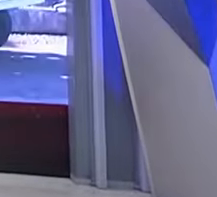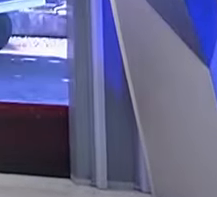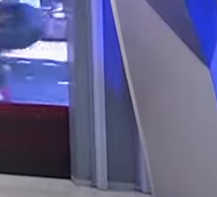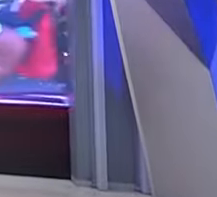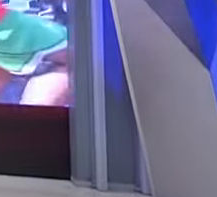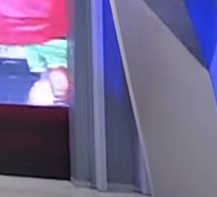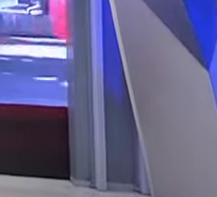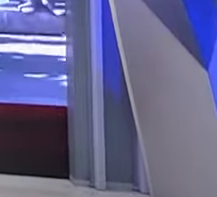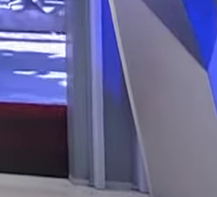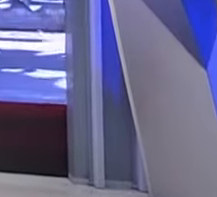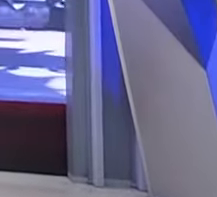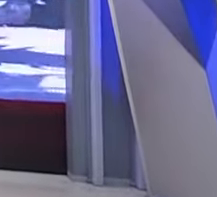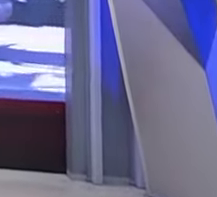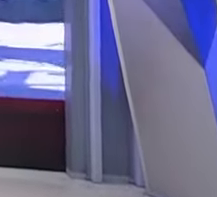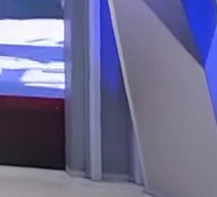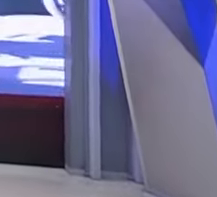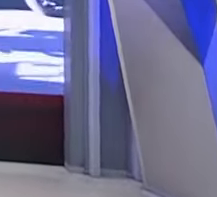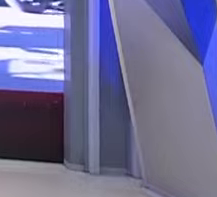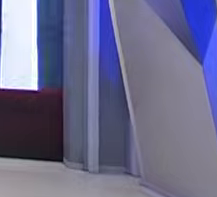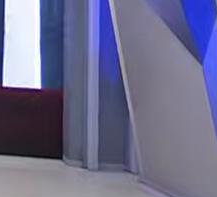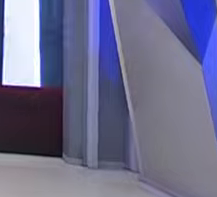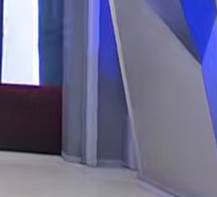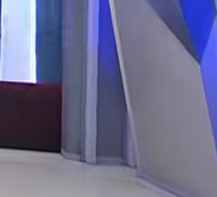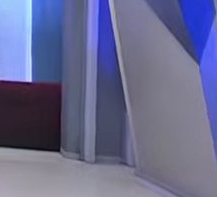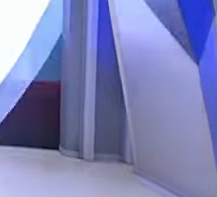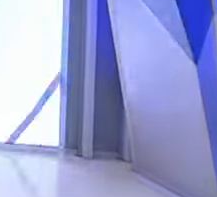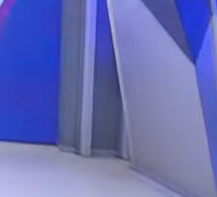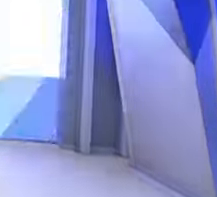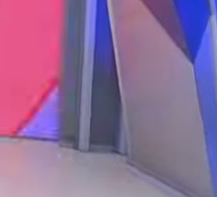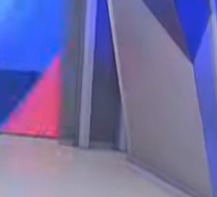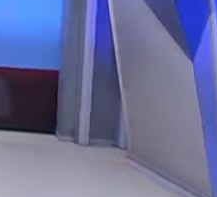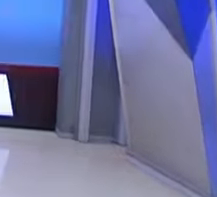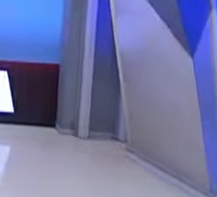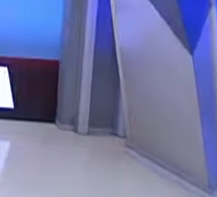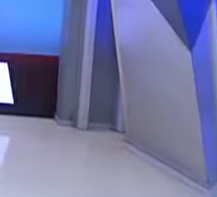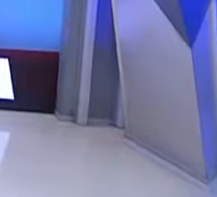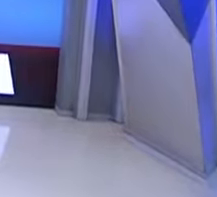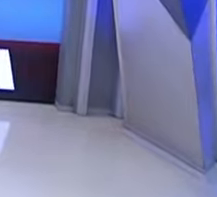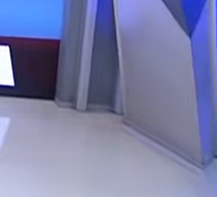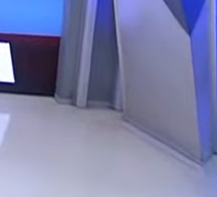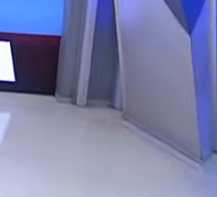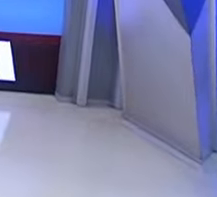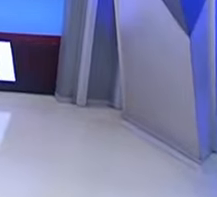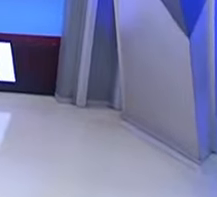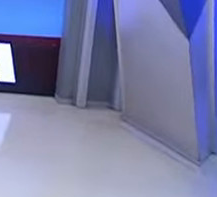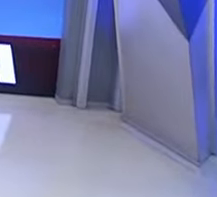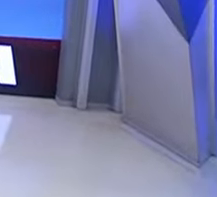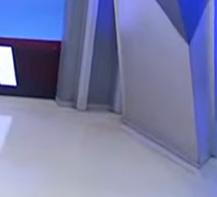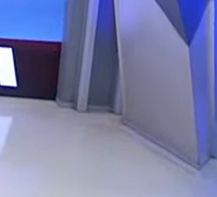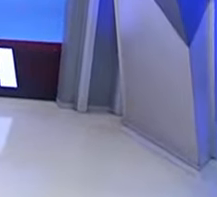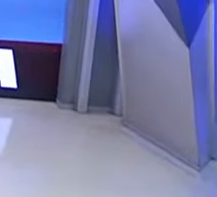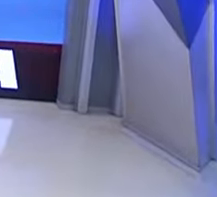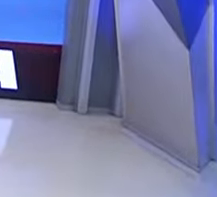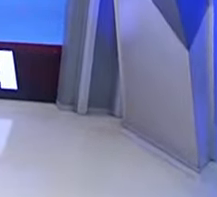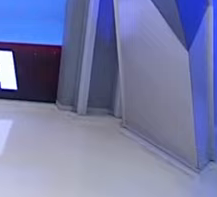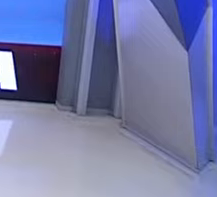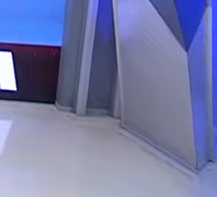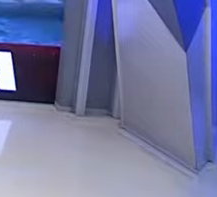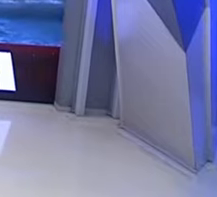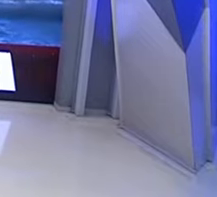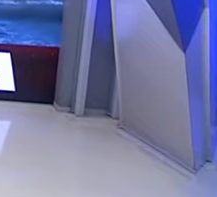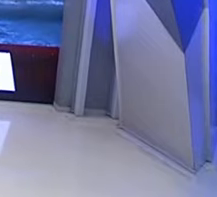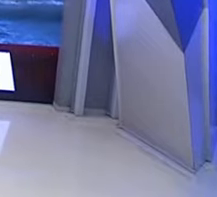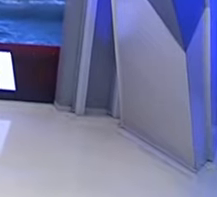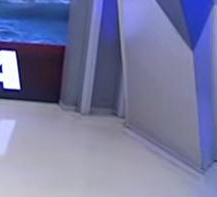mga pangunahing lansangan. At 2 patay na balyena na ispatan sa Siargao Island at